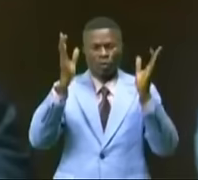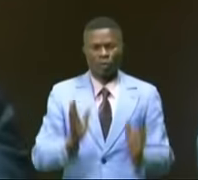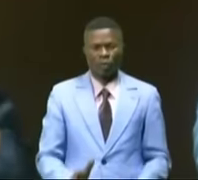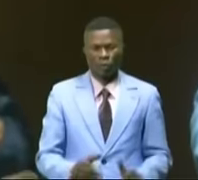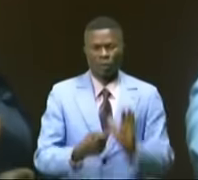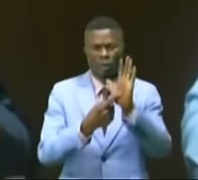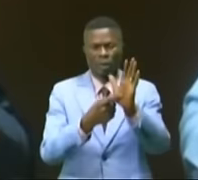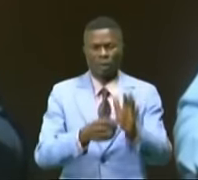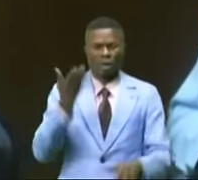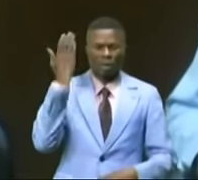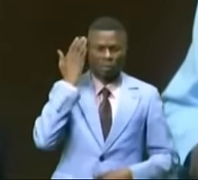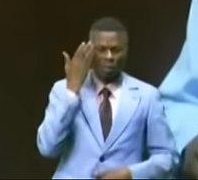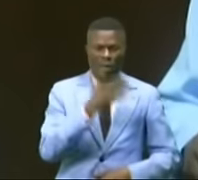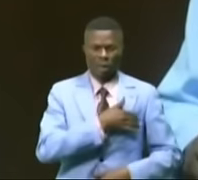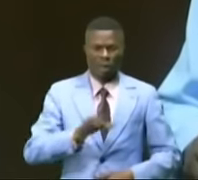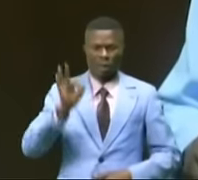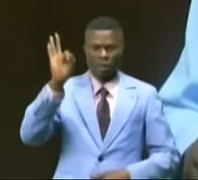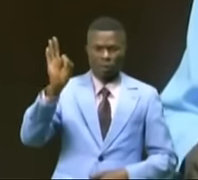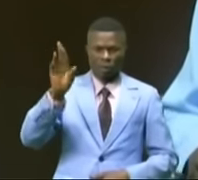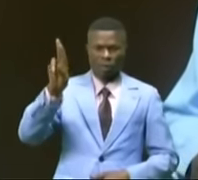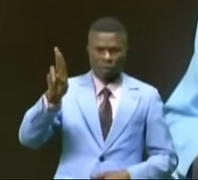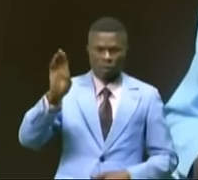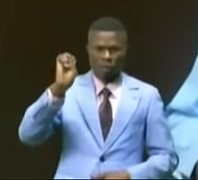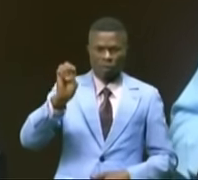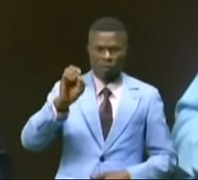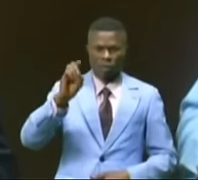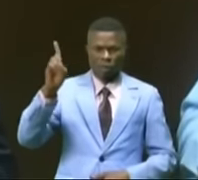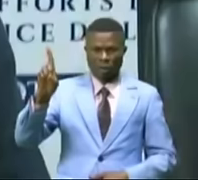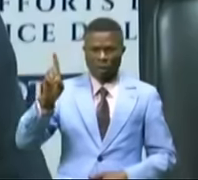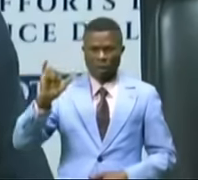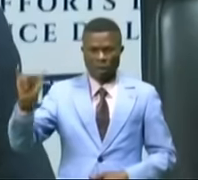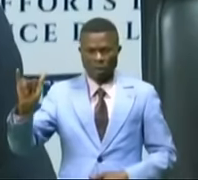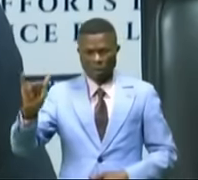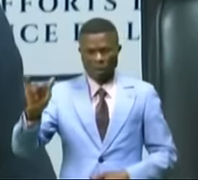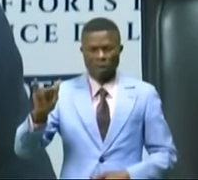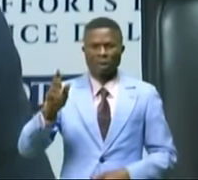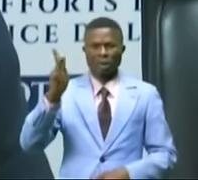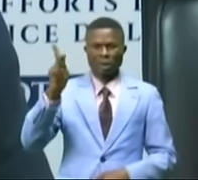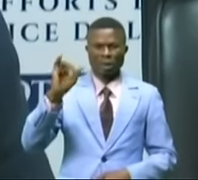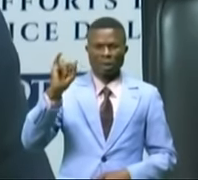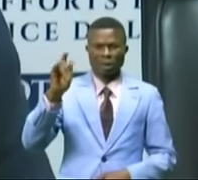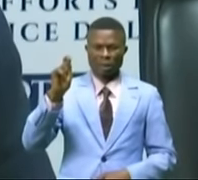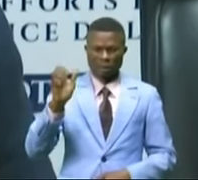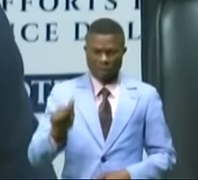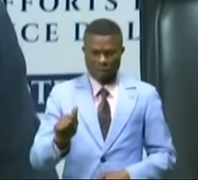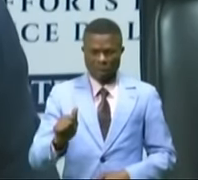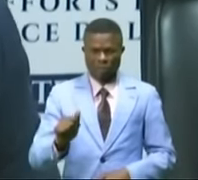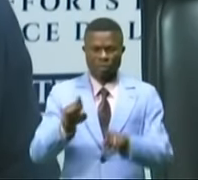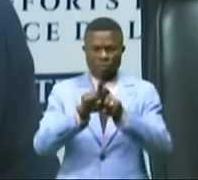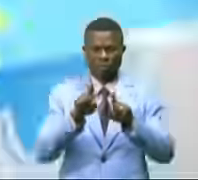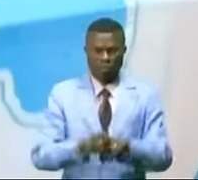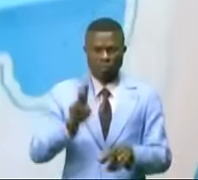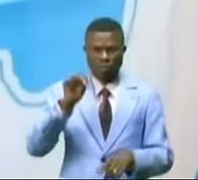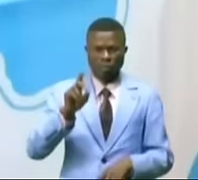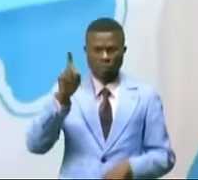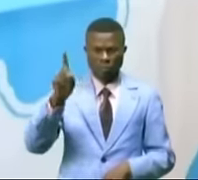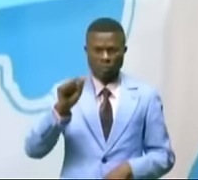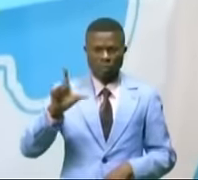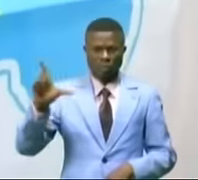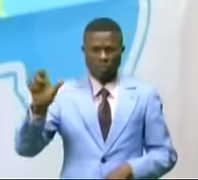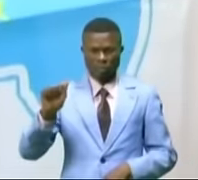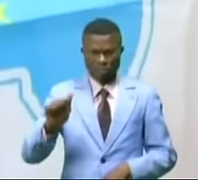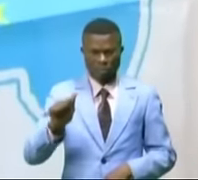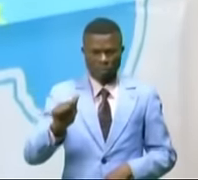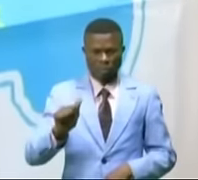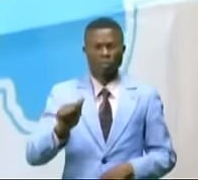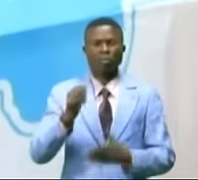représentés par Dikita Bukusu, les honorables Kitoa Godalena, Jean Kalenga, Ndala, Longo Abanza, pour